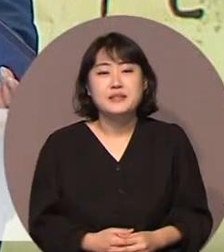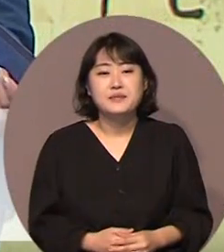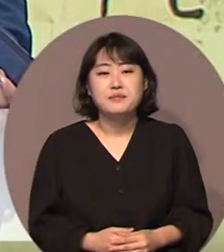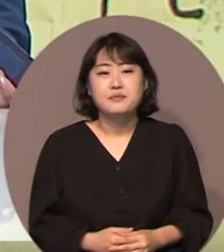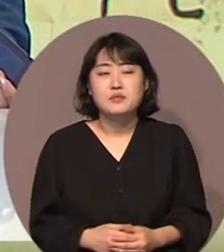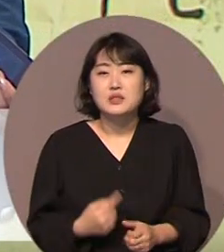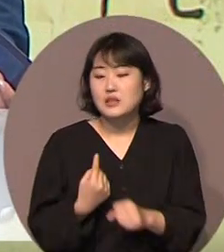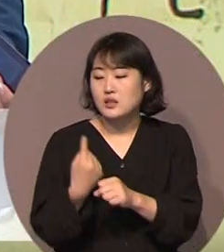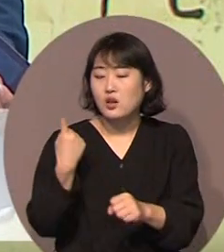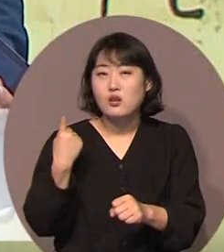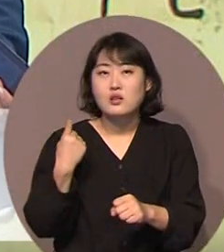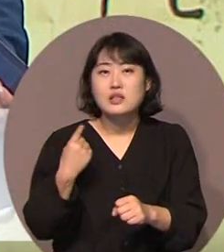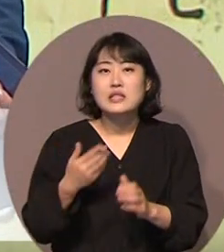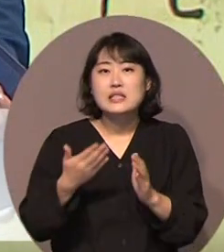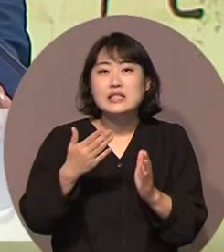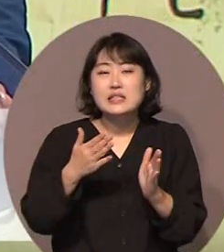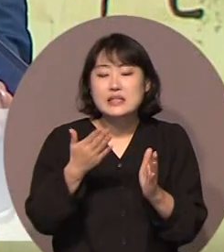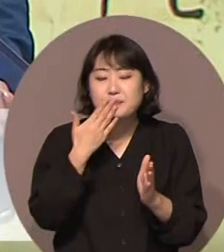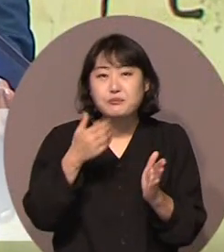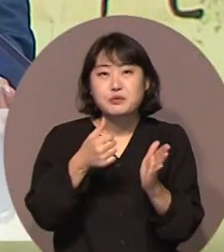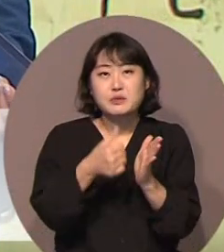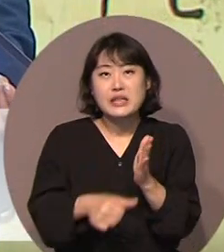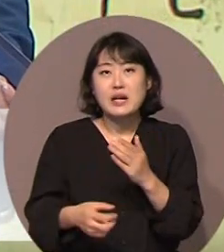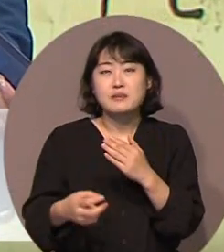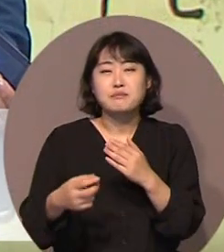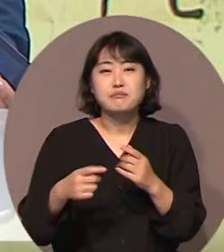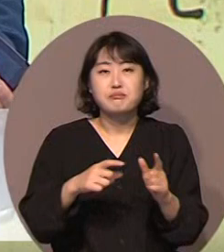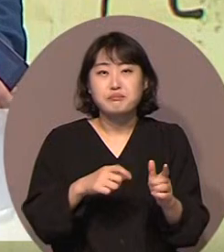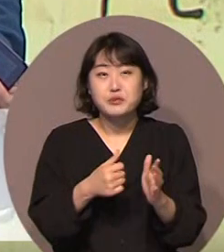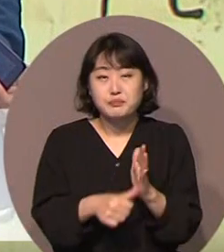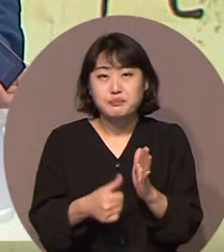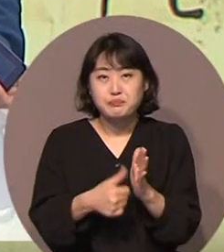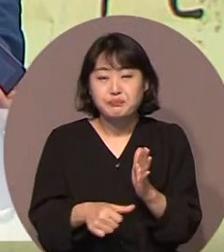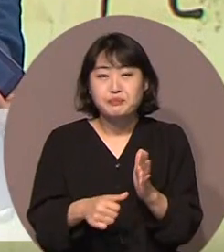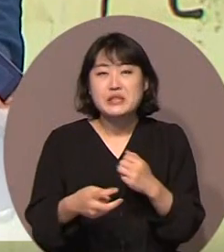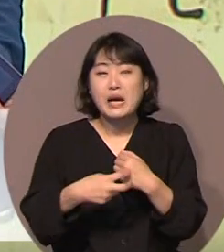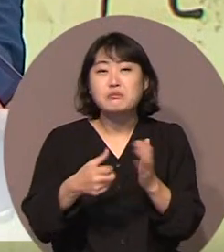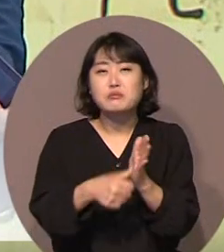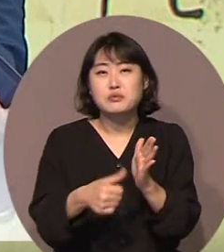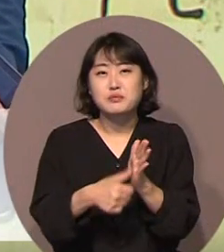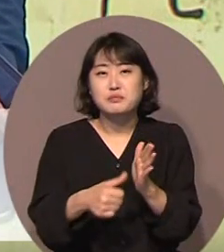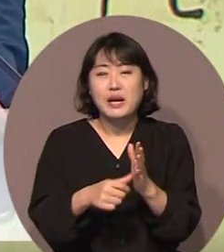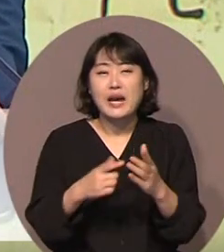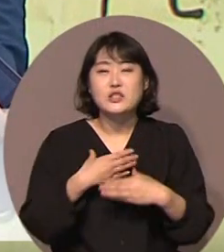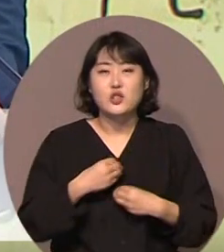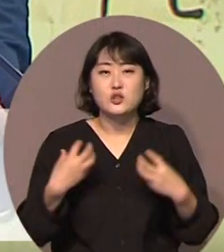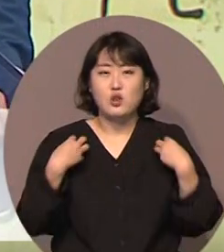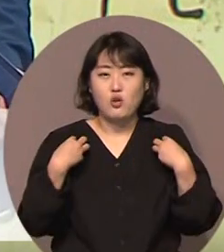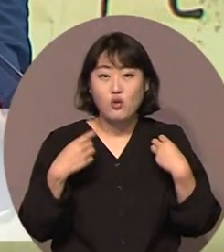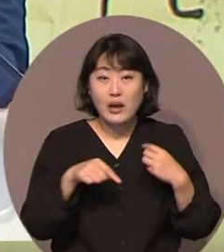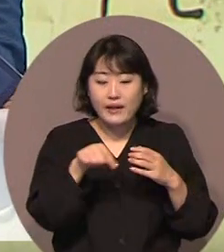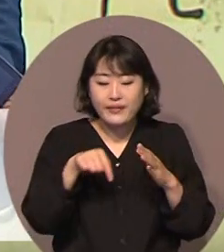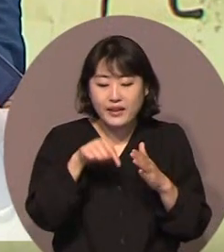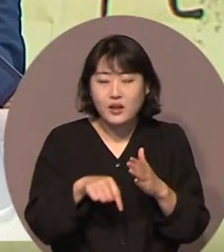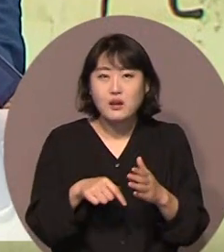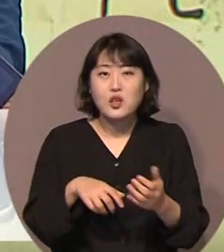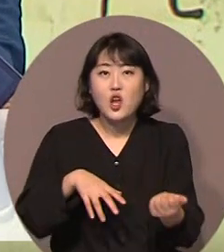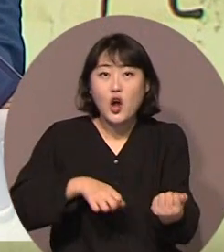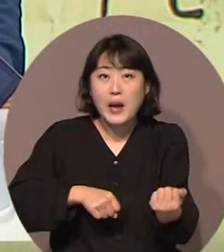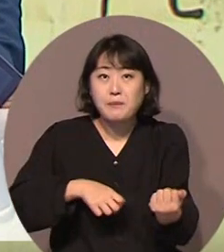지난해 식품의약품안전처가 혈압계나 체온계 등 수온이 들어간 의료기기 사용을 금지하면서 전국